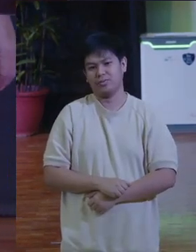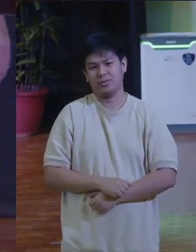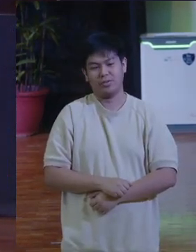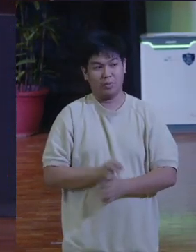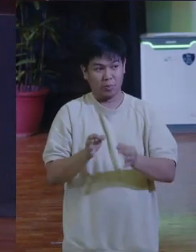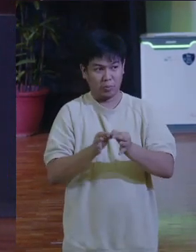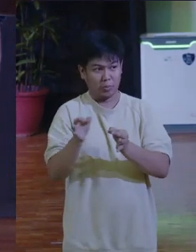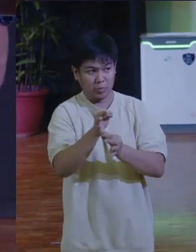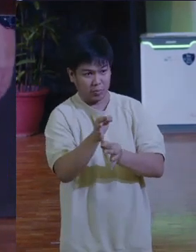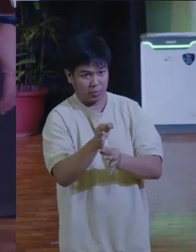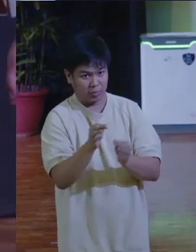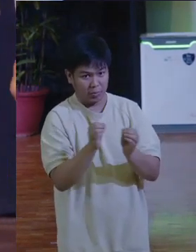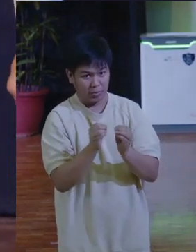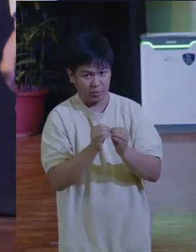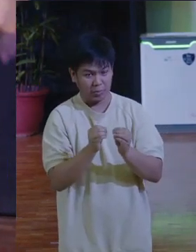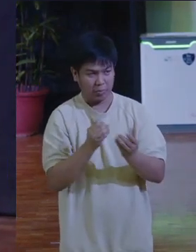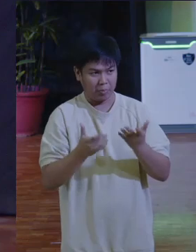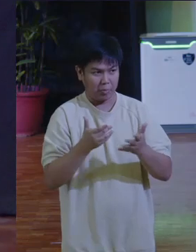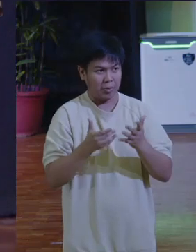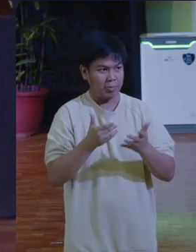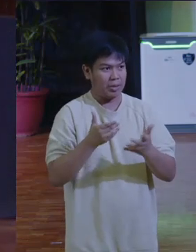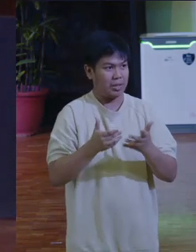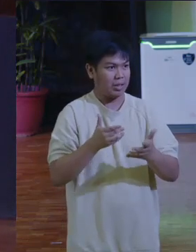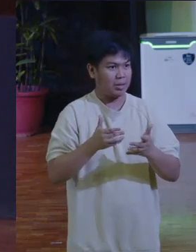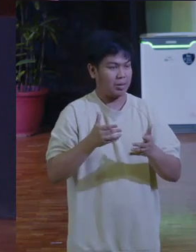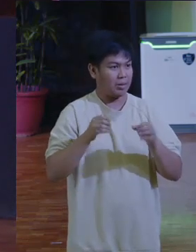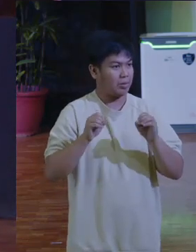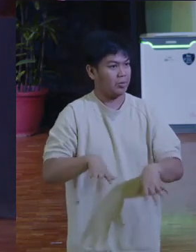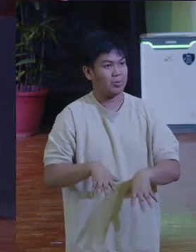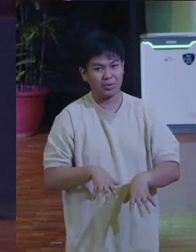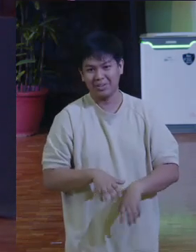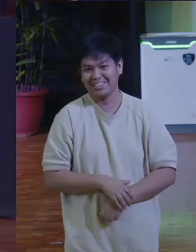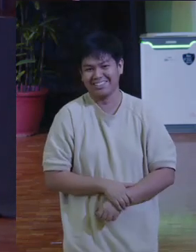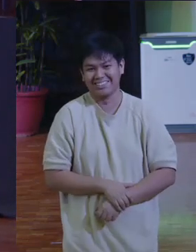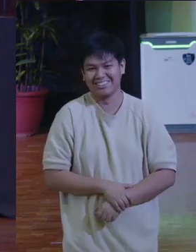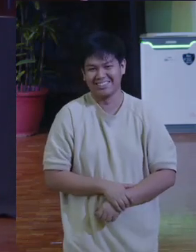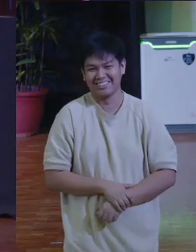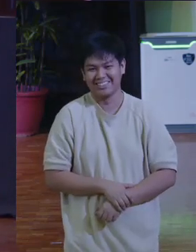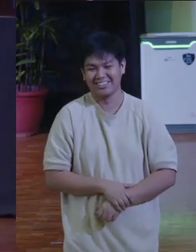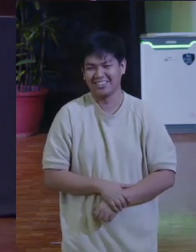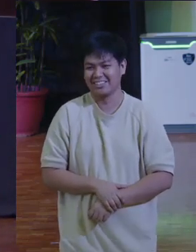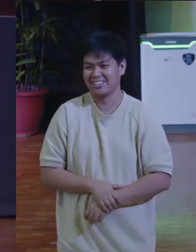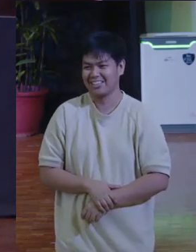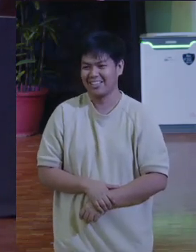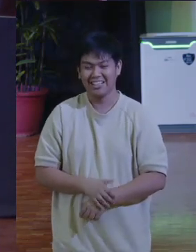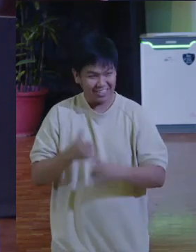Now. Ngayon ang araw ng inyong kaligtasan, sabi ng Biblia.